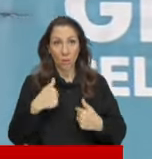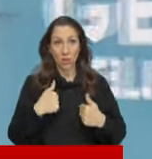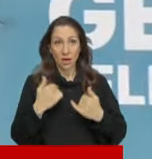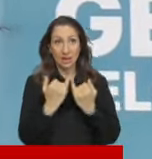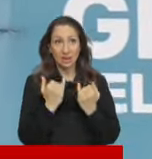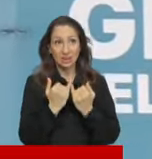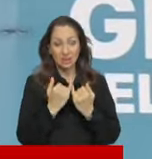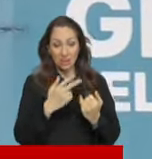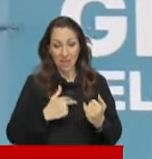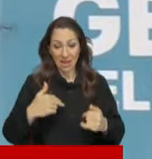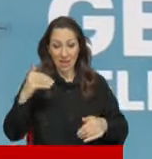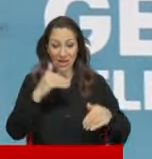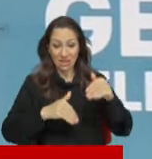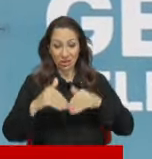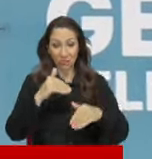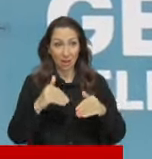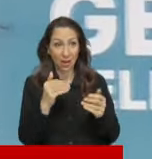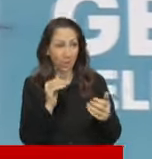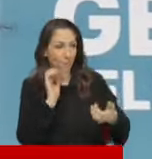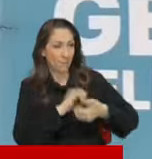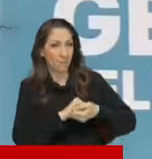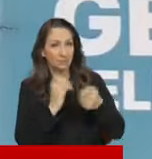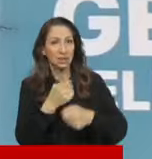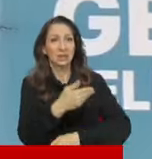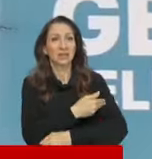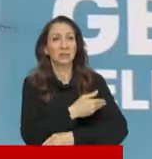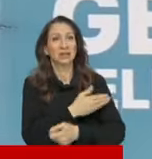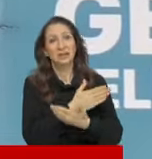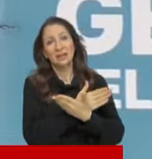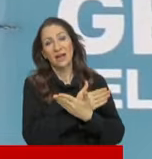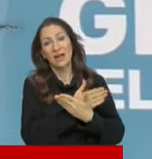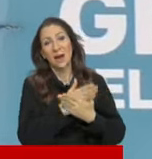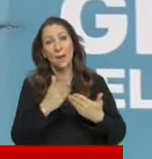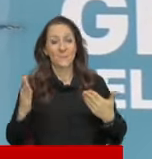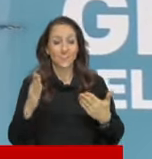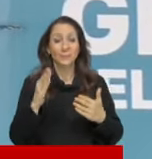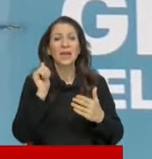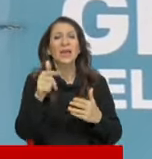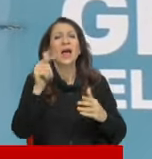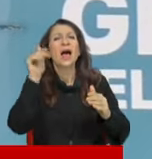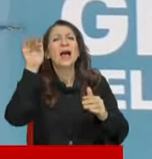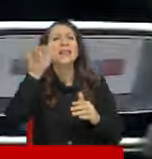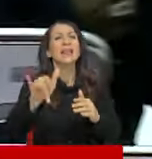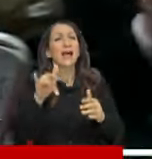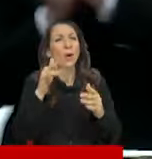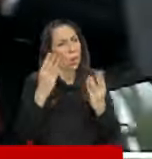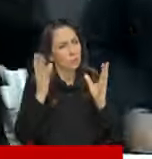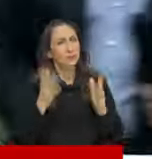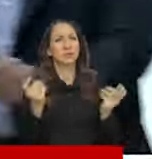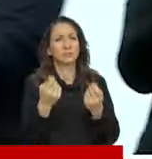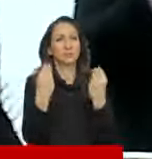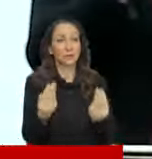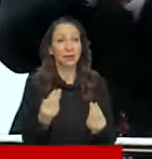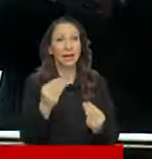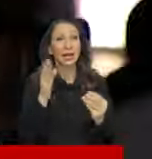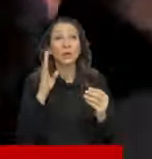kardeşiniz yerel ile verecek hizmetlerimizi ta beldelerimiz kadar ulaştıracağız Sandığa dört gün